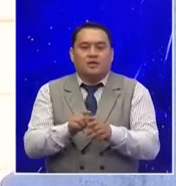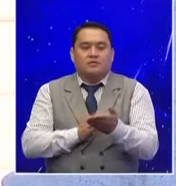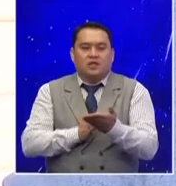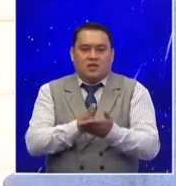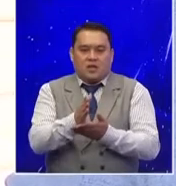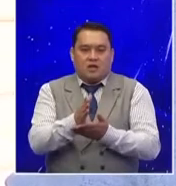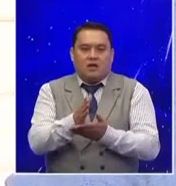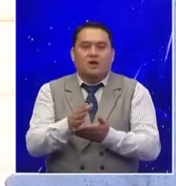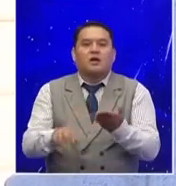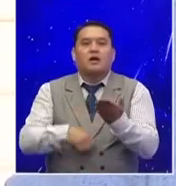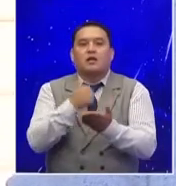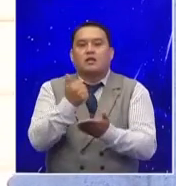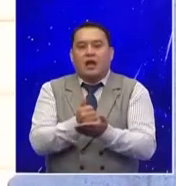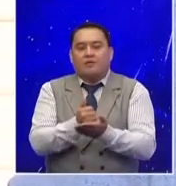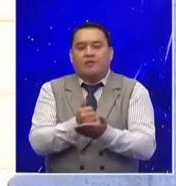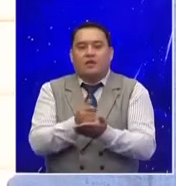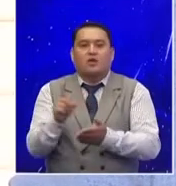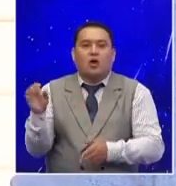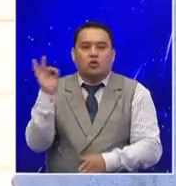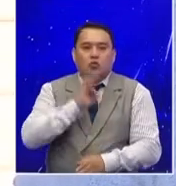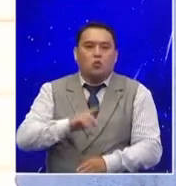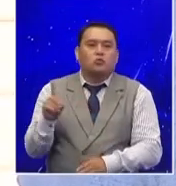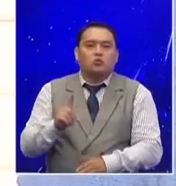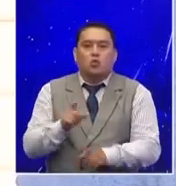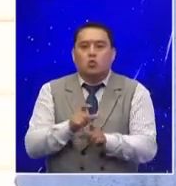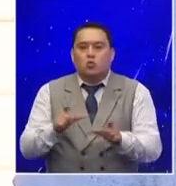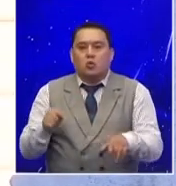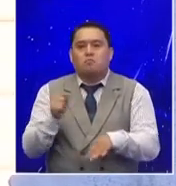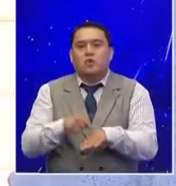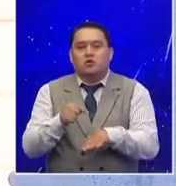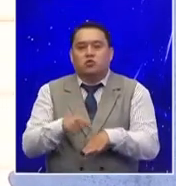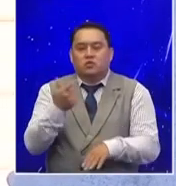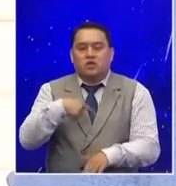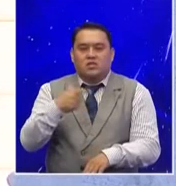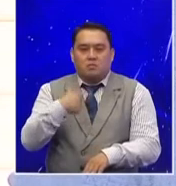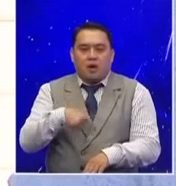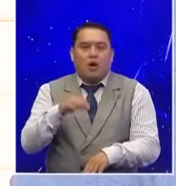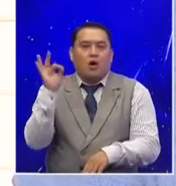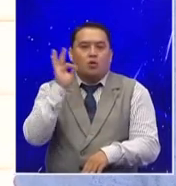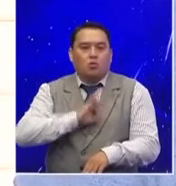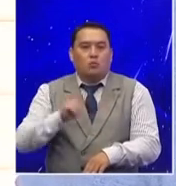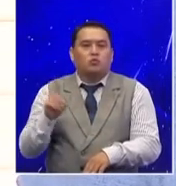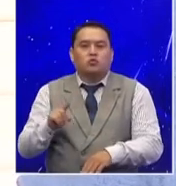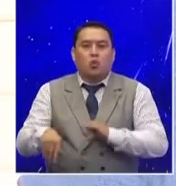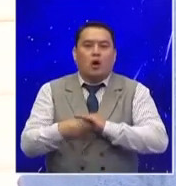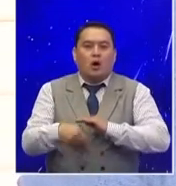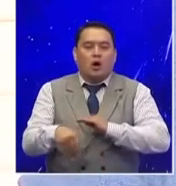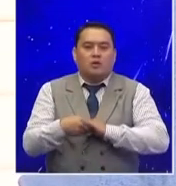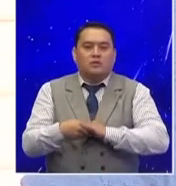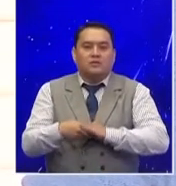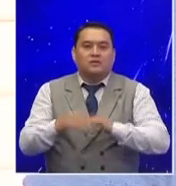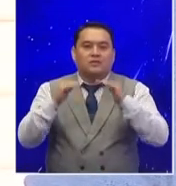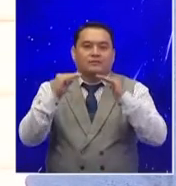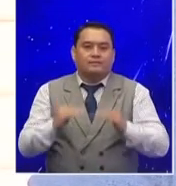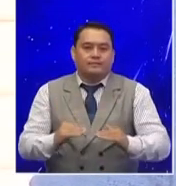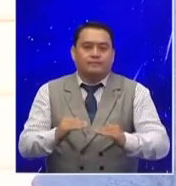стратегии. Но самый главный приоритет о том, чтобы люди почувствовали на себе о том, что коррупция стала значительно